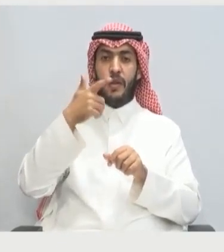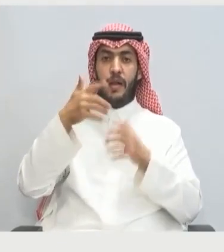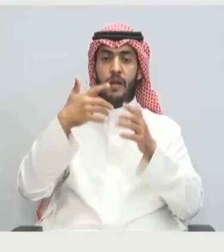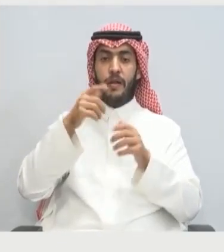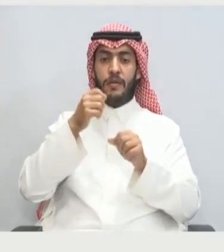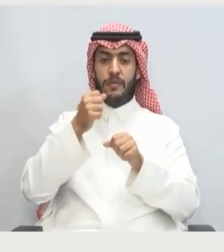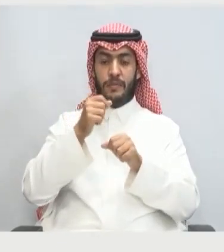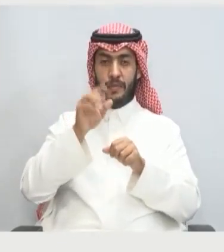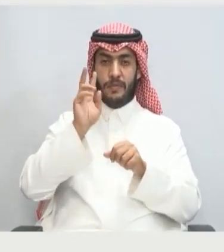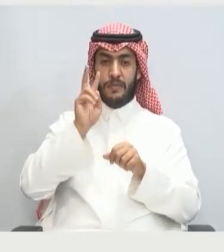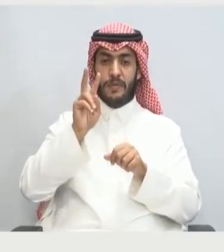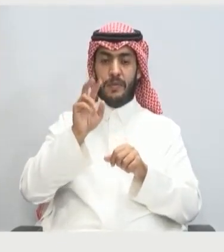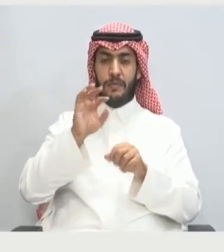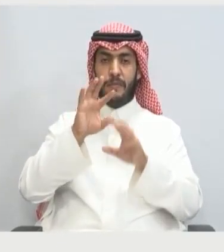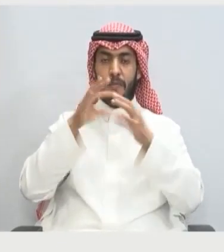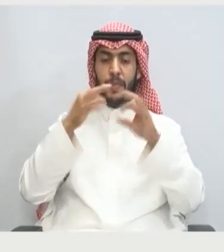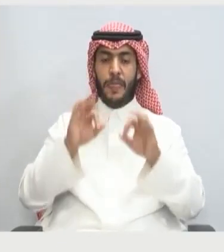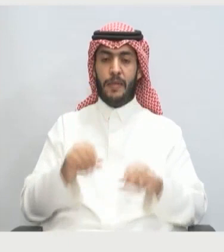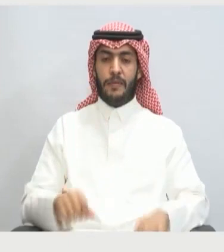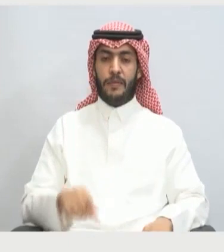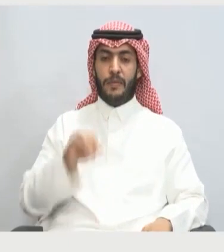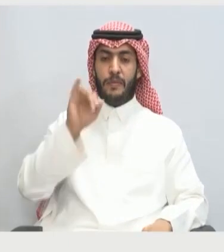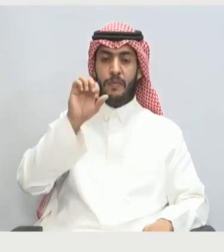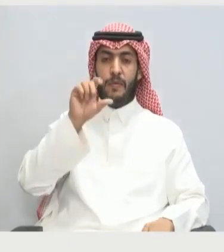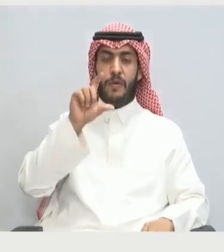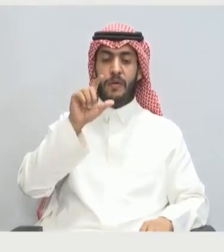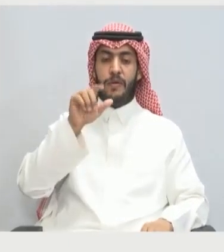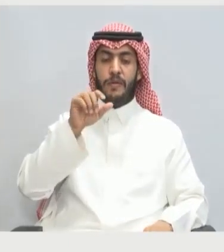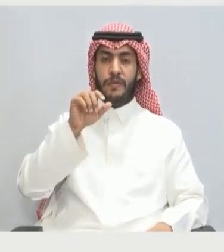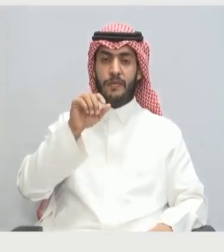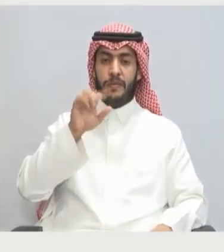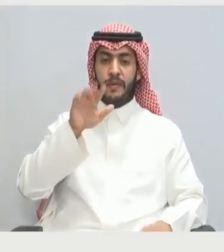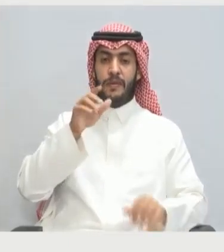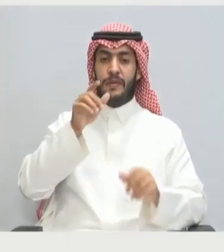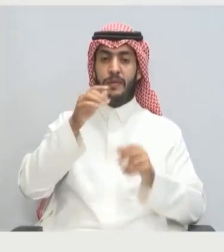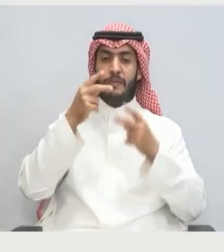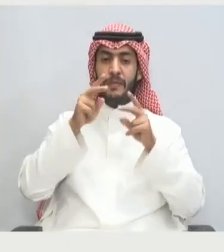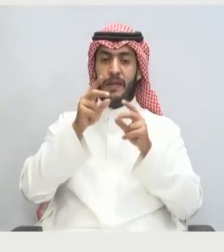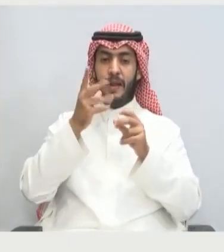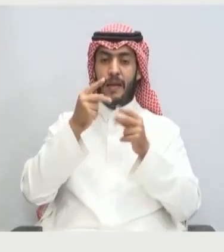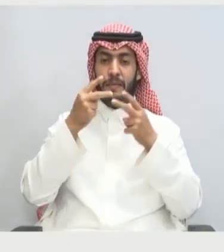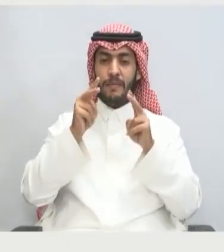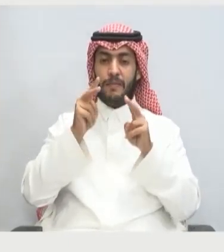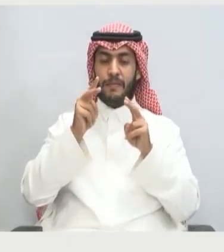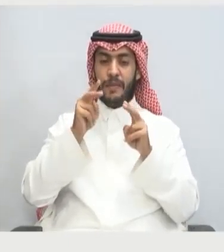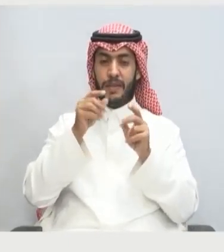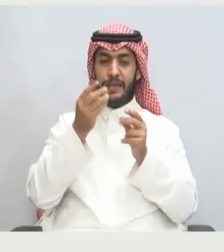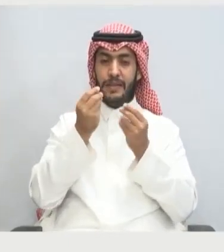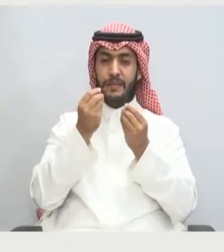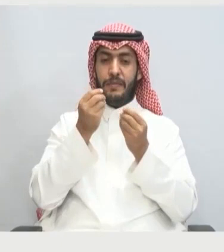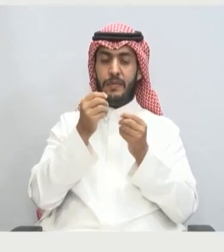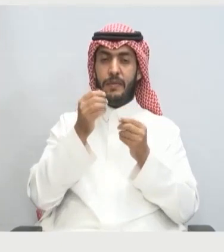الابتدائيه لاحظ وحدتها مول لكل لتر في الثانيه هنا التركيز الابتدائي للماده الاولى الاي